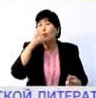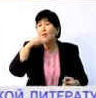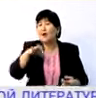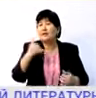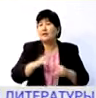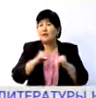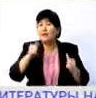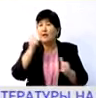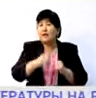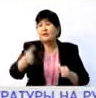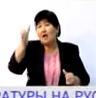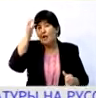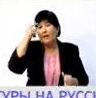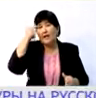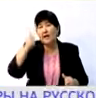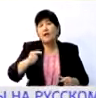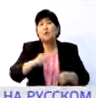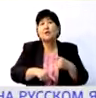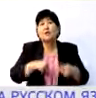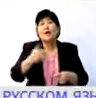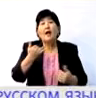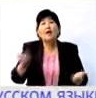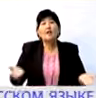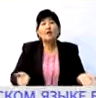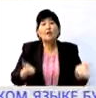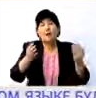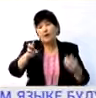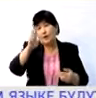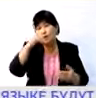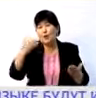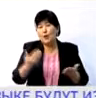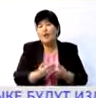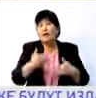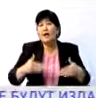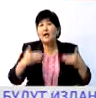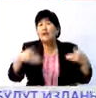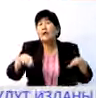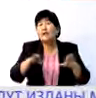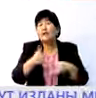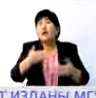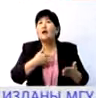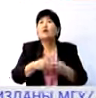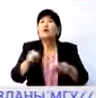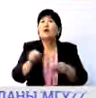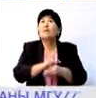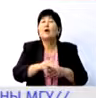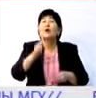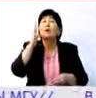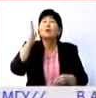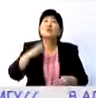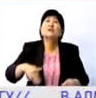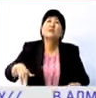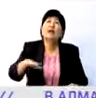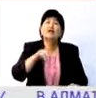прирастает с каждым образованным, грамотным поколением. Они поднимают государство на новый этап. Неизмерим ваш вклад в воспитание будущего страны.